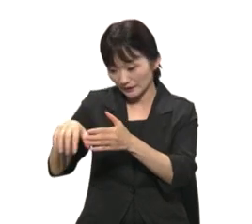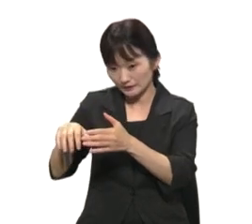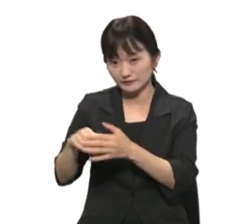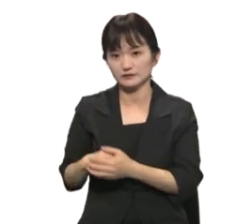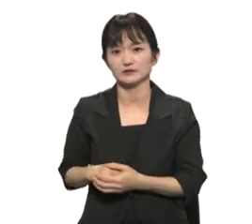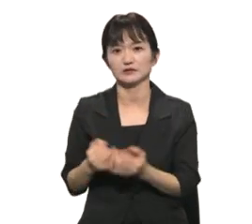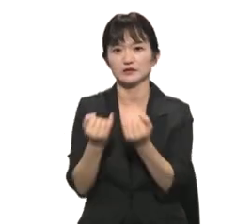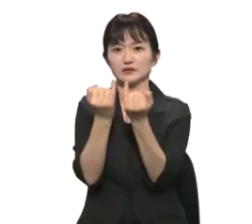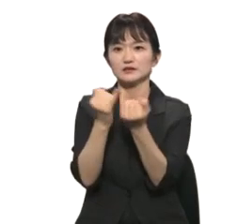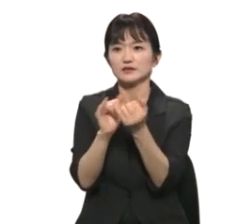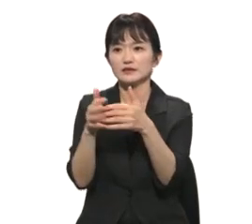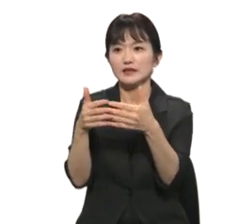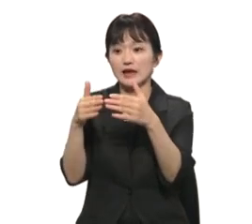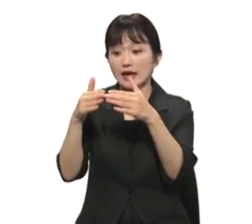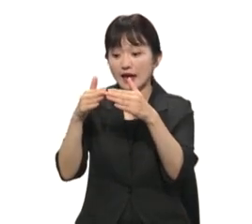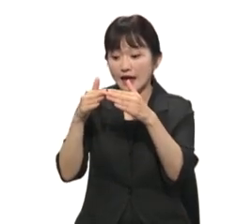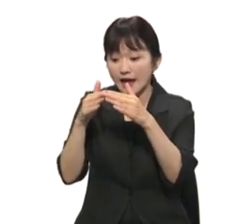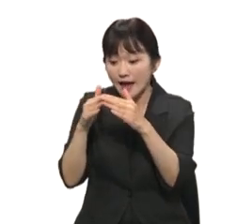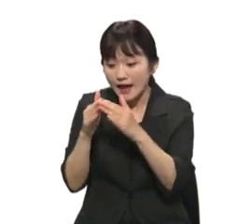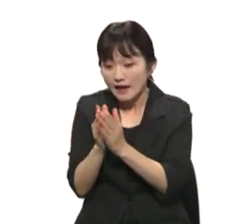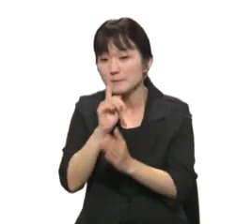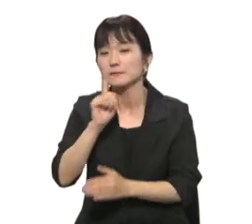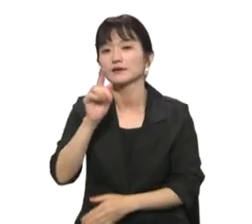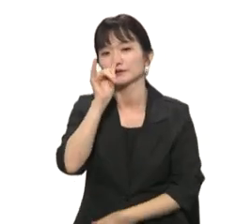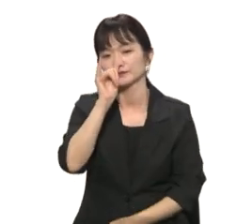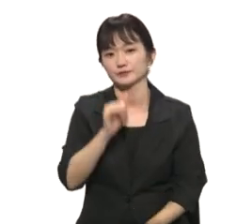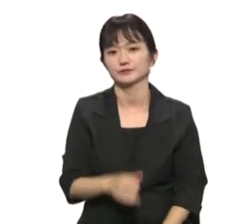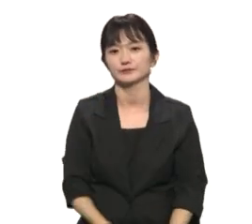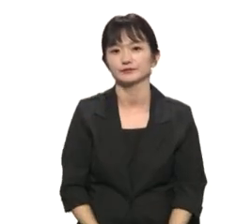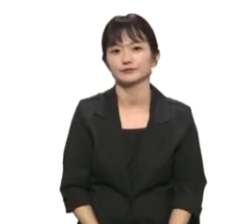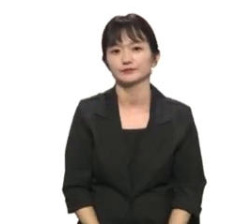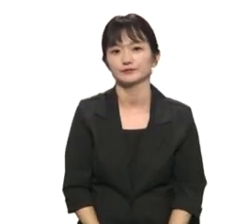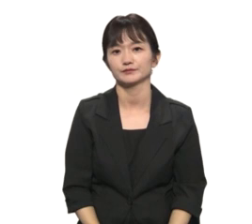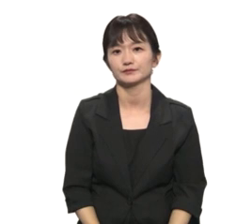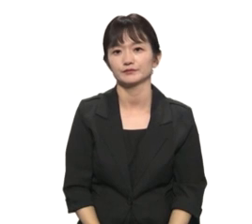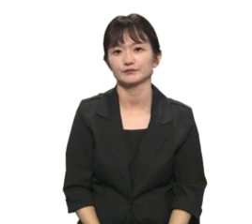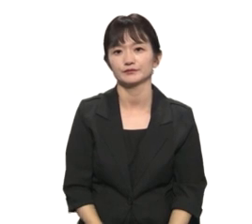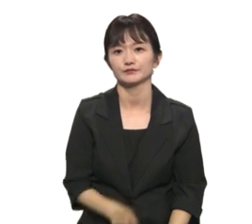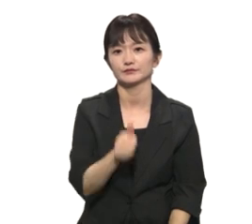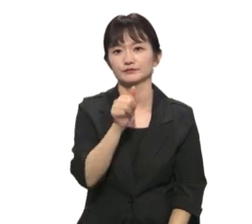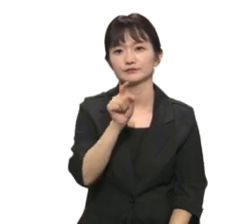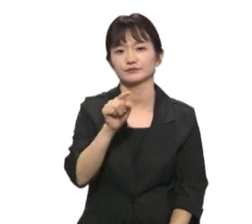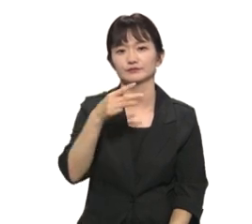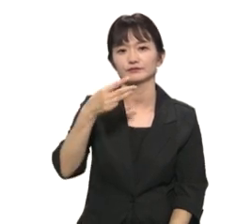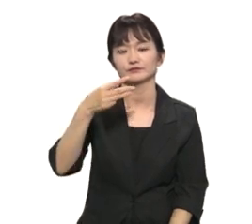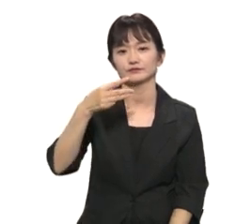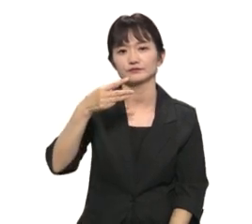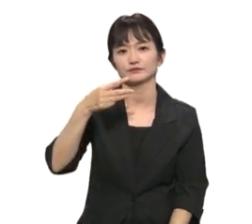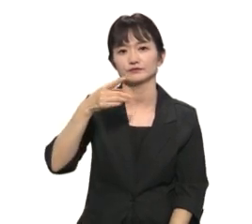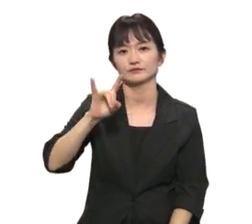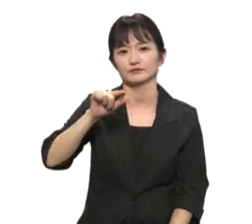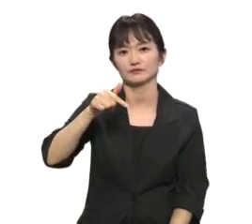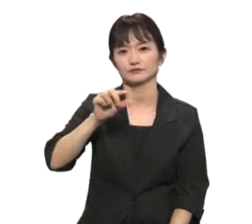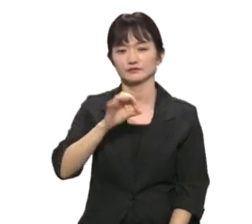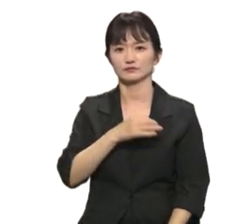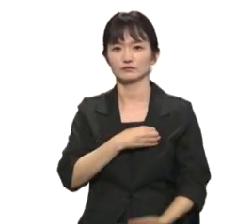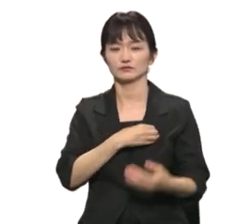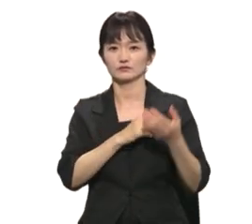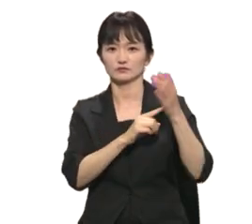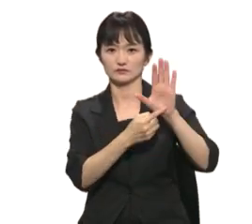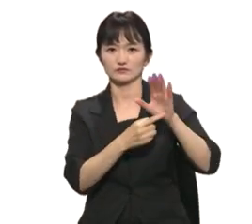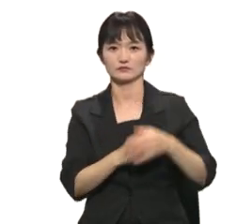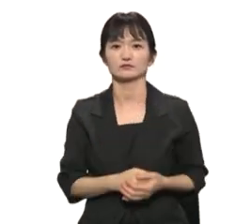폐지론에 다시 이제 불이 붙는듯한 모습도 좀 볼 수가 있어요 하태경 의원 같은 경우에 어제 이제 여성가족부가